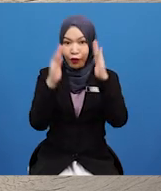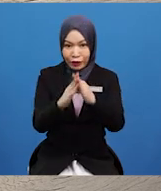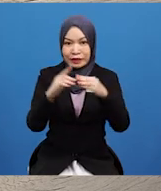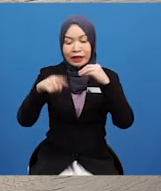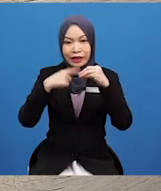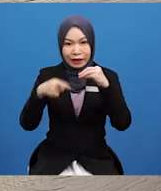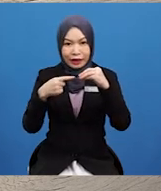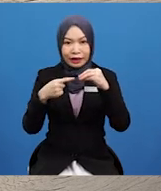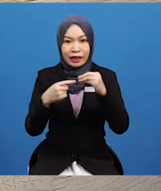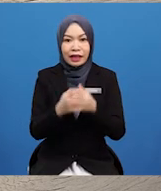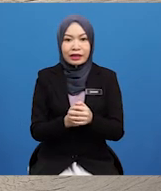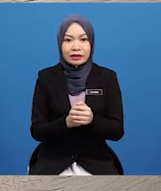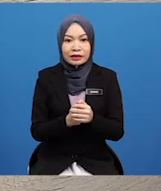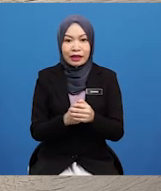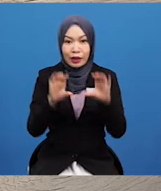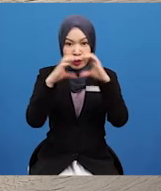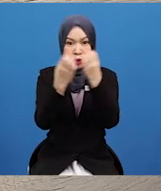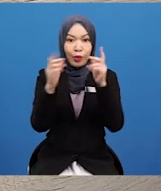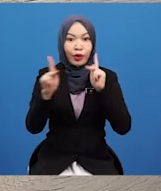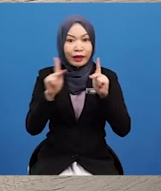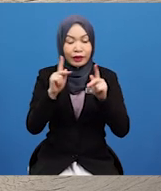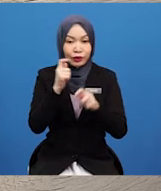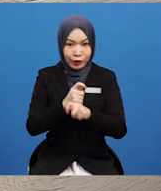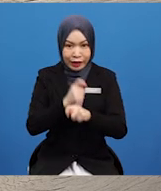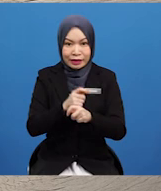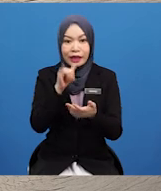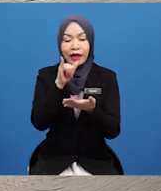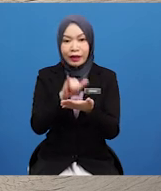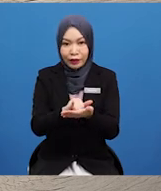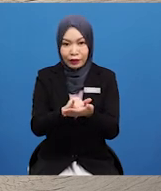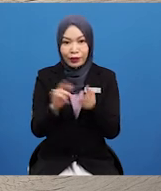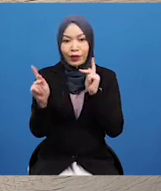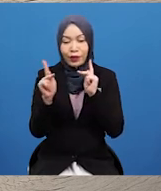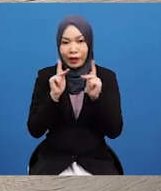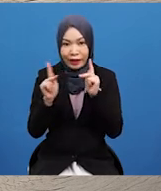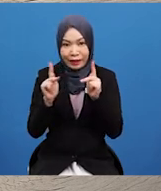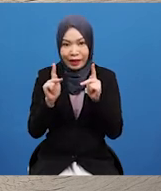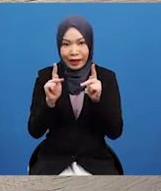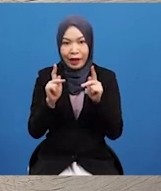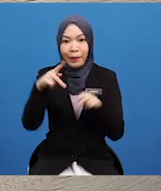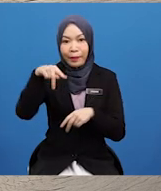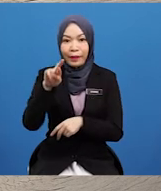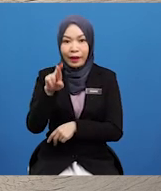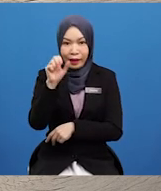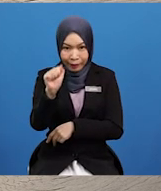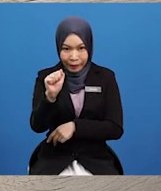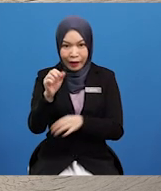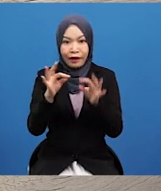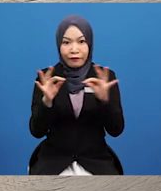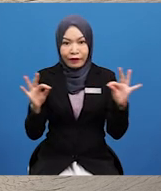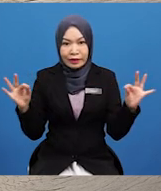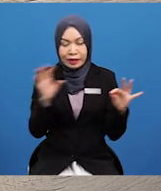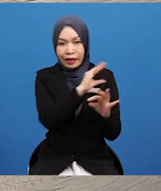tentang salah satu kelompok kata tugas iaitu kata prafrasa dan pascafrasa